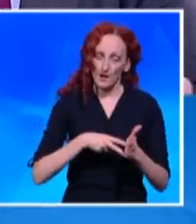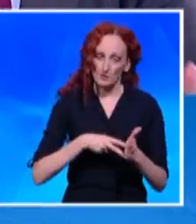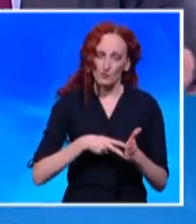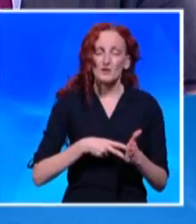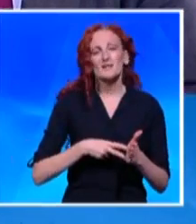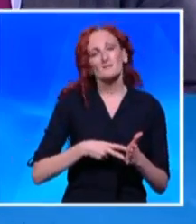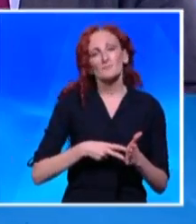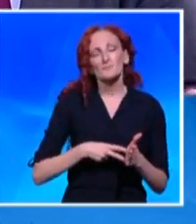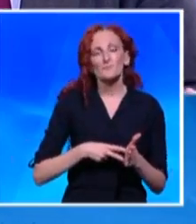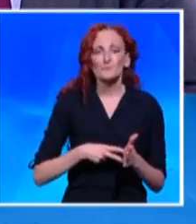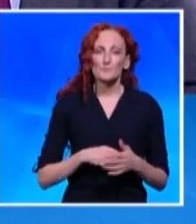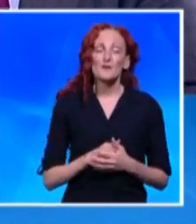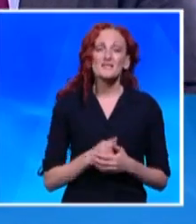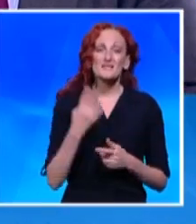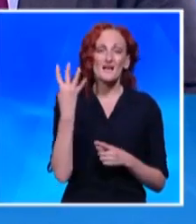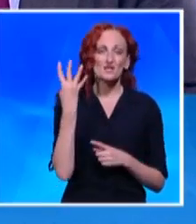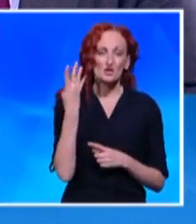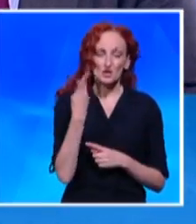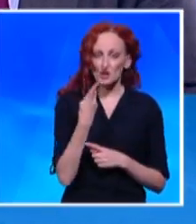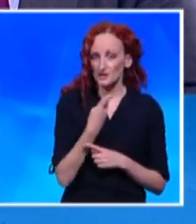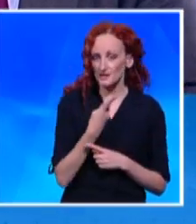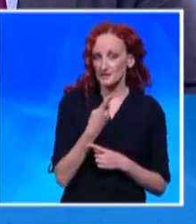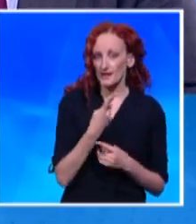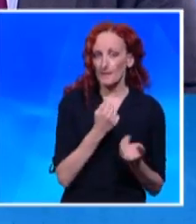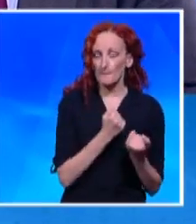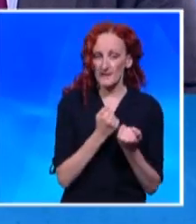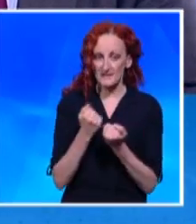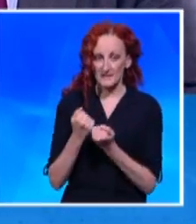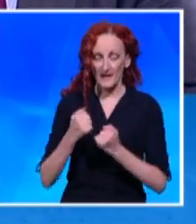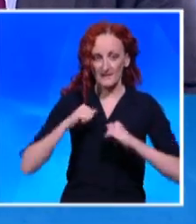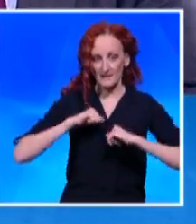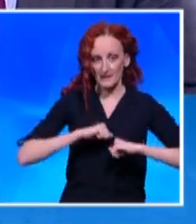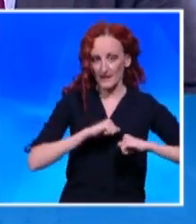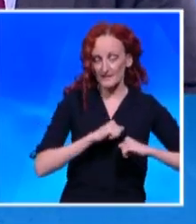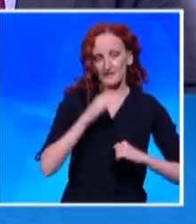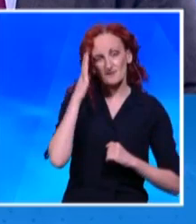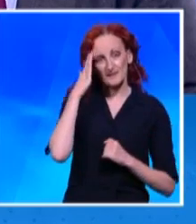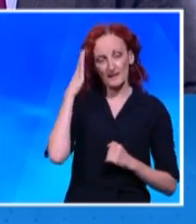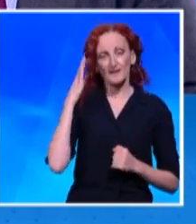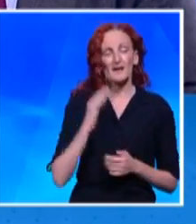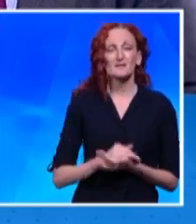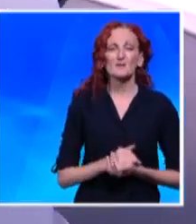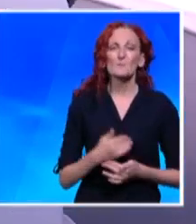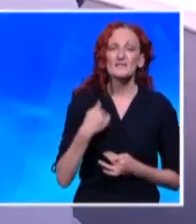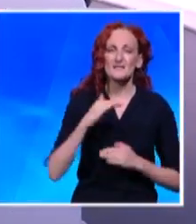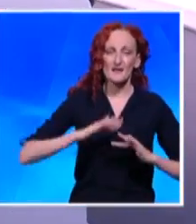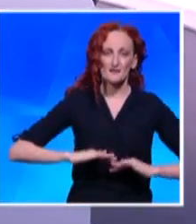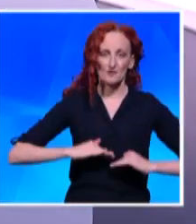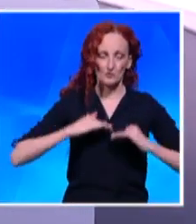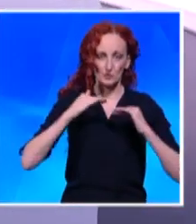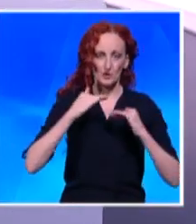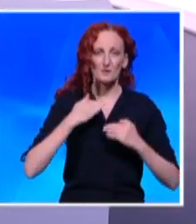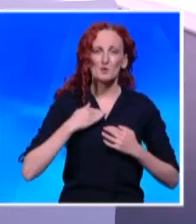за четирите басейнови дирекции в страната. След наводненията поникнаха едни